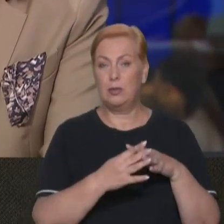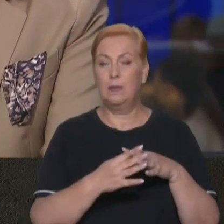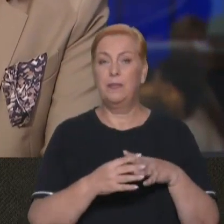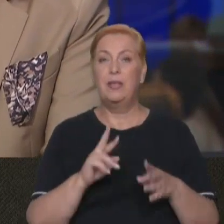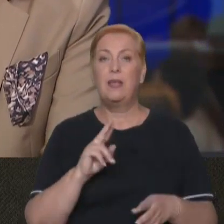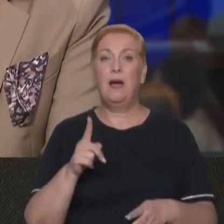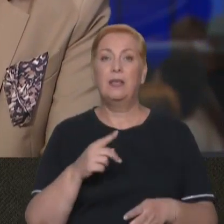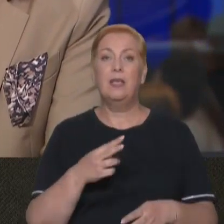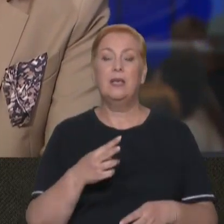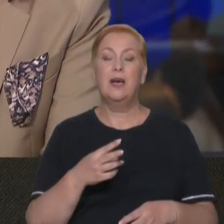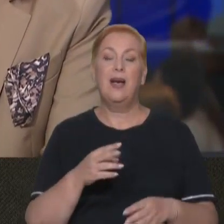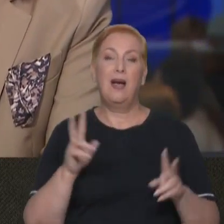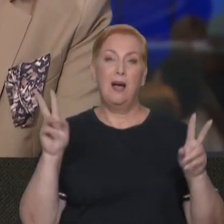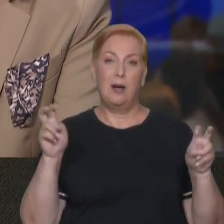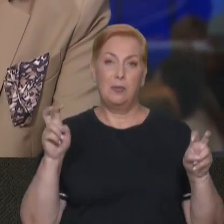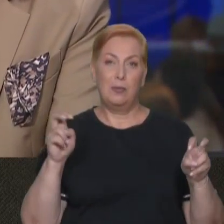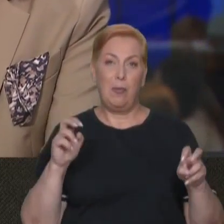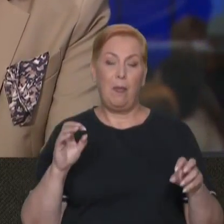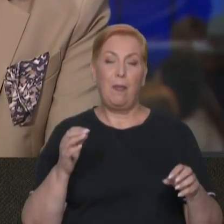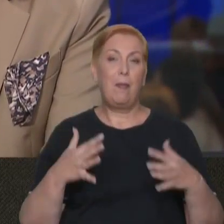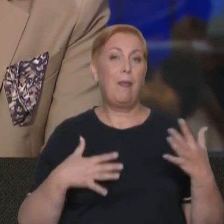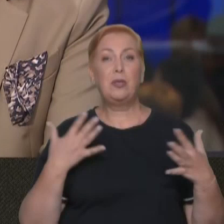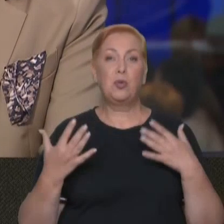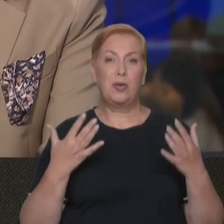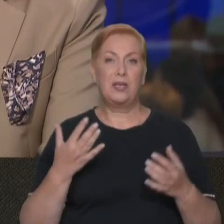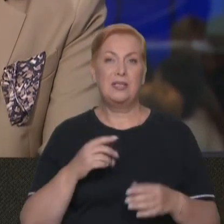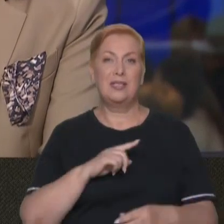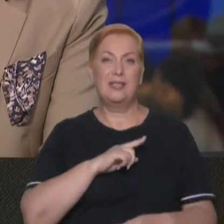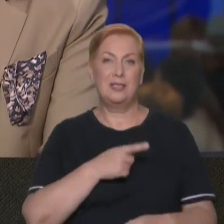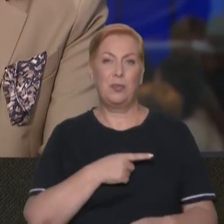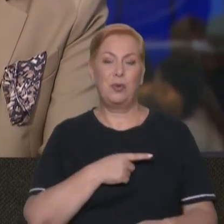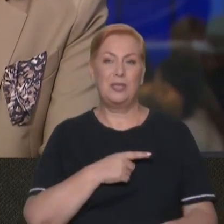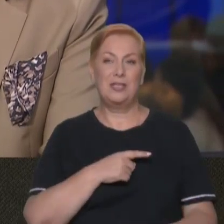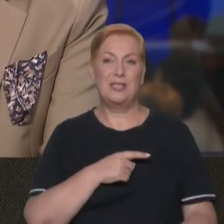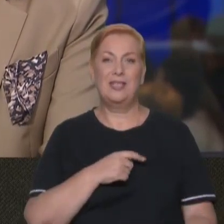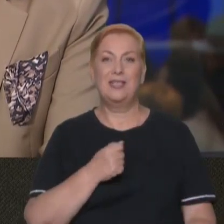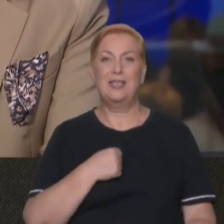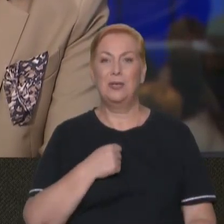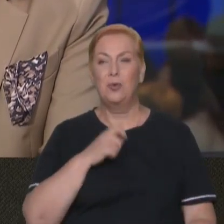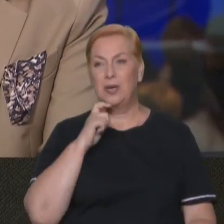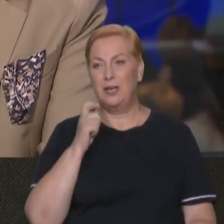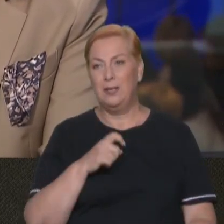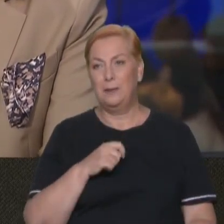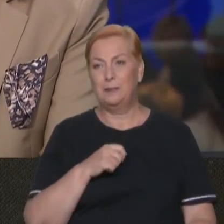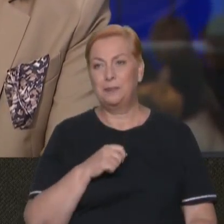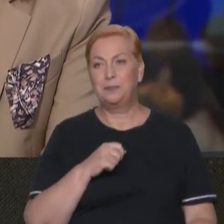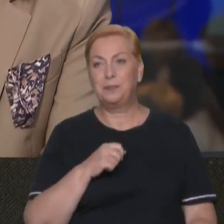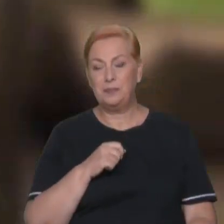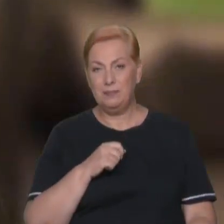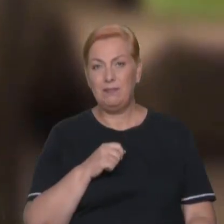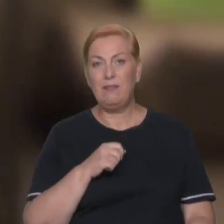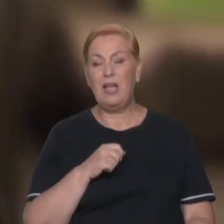бадьорі збройні сили України Дякуємо запитання давайте розпочнемо з того як бадьорять безпосередньо